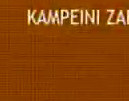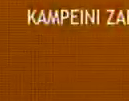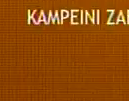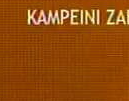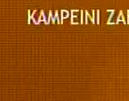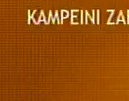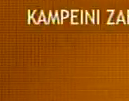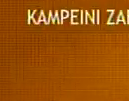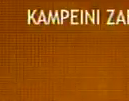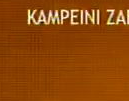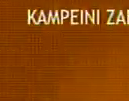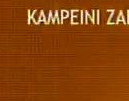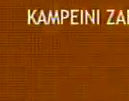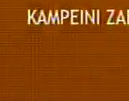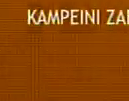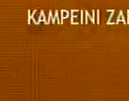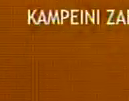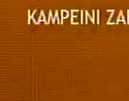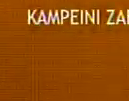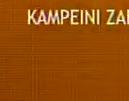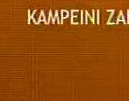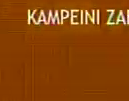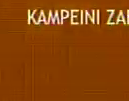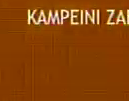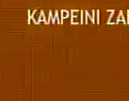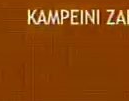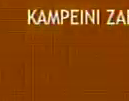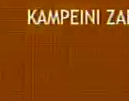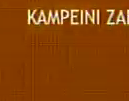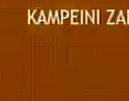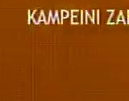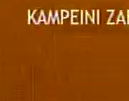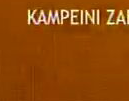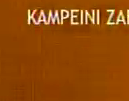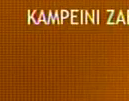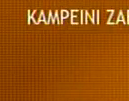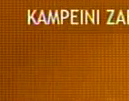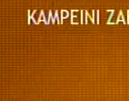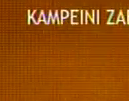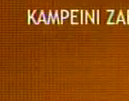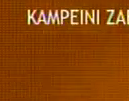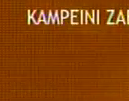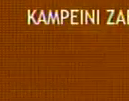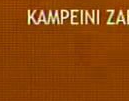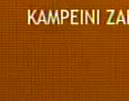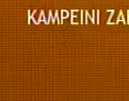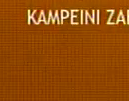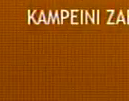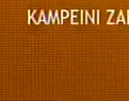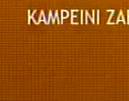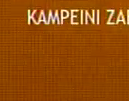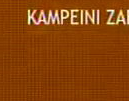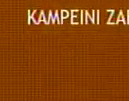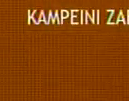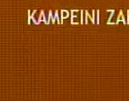Ni msimu wa kampeni za siasa. Chama cha Jubilee chapeleka kampeni zake katika uwanja wa Buhungu huko